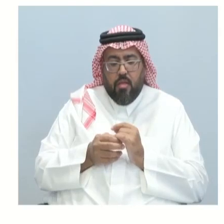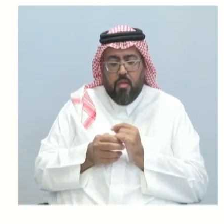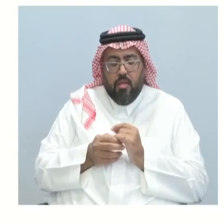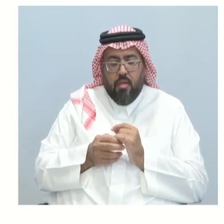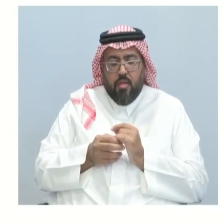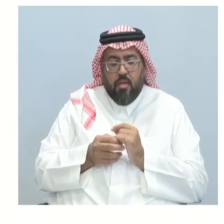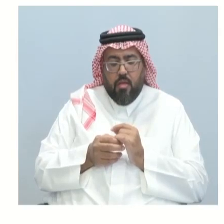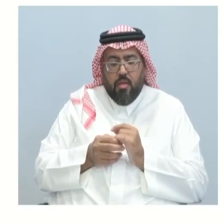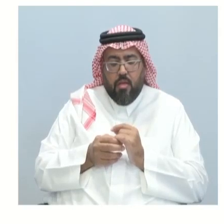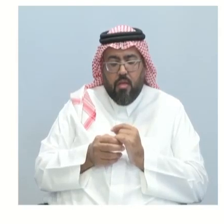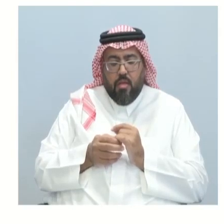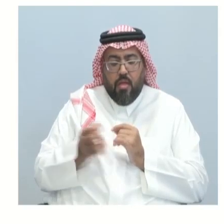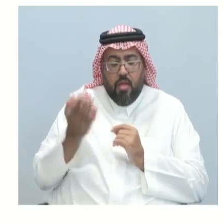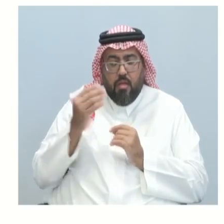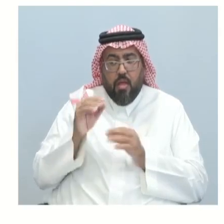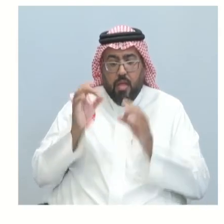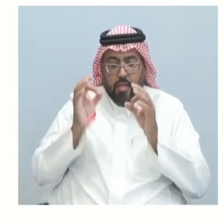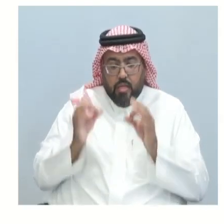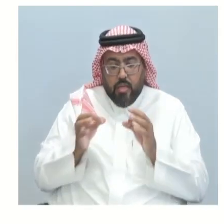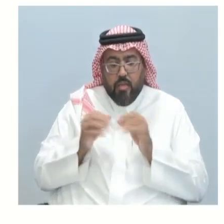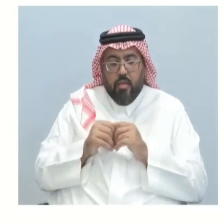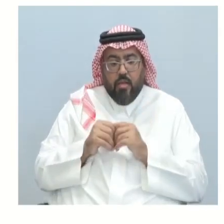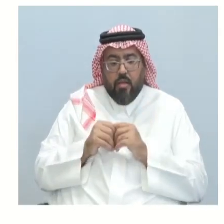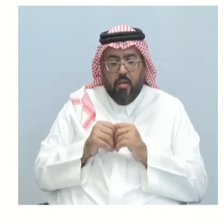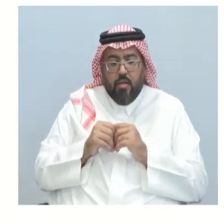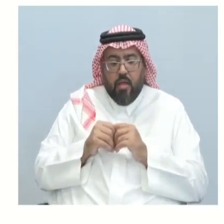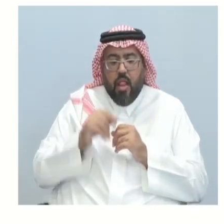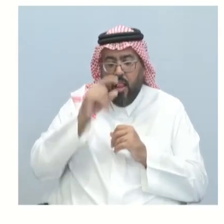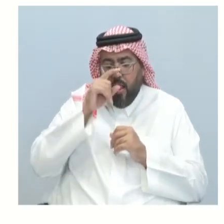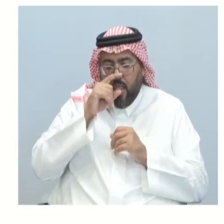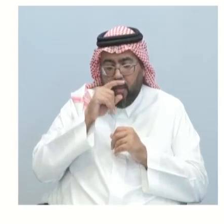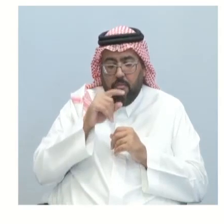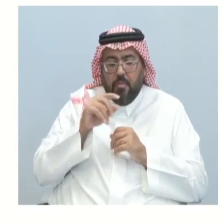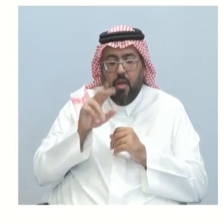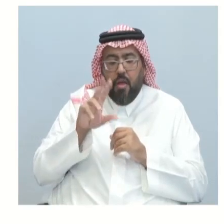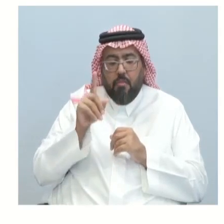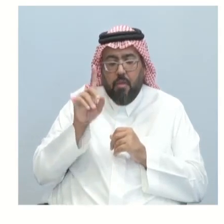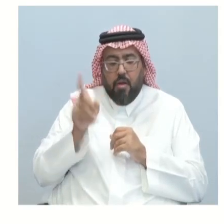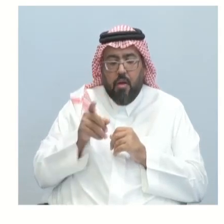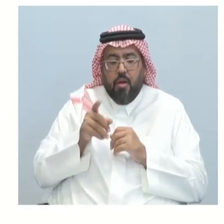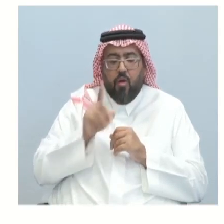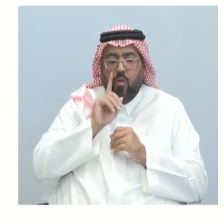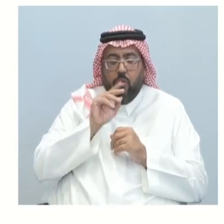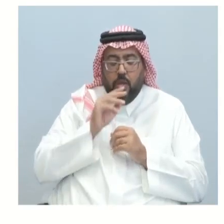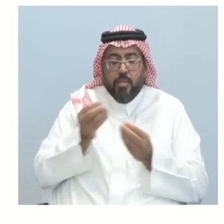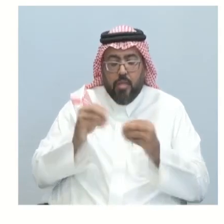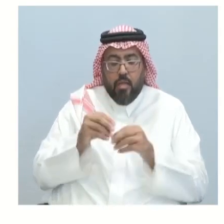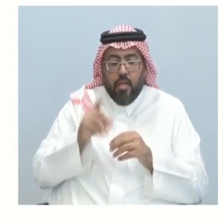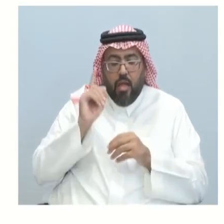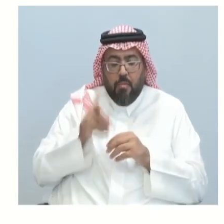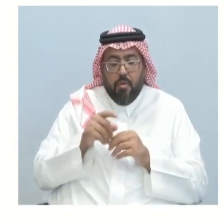لذلك ايضا كان التاكيد على لزوم برها وزياده الامر